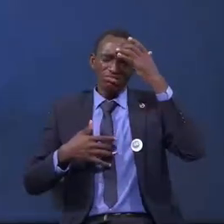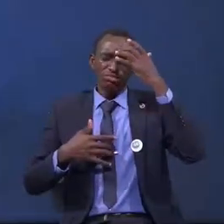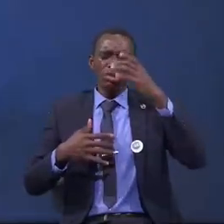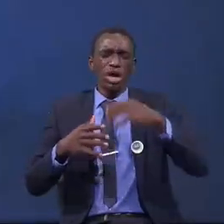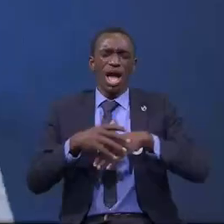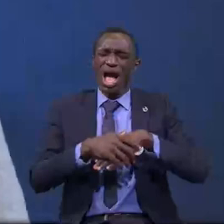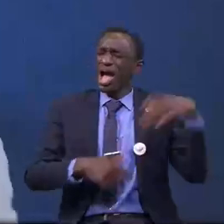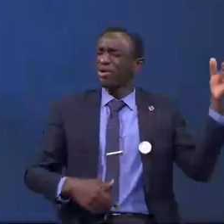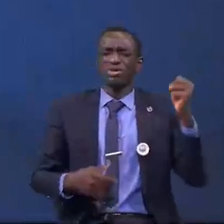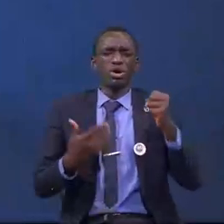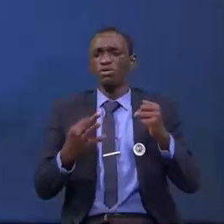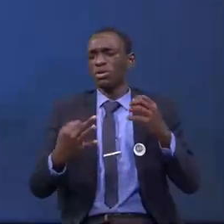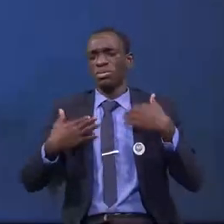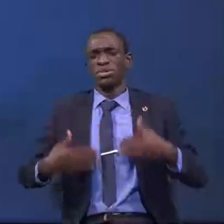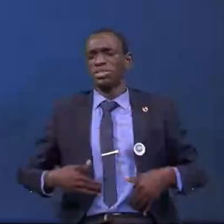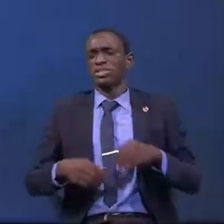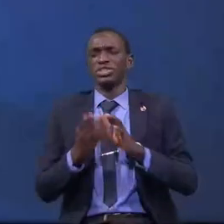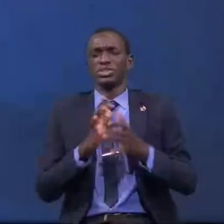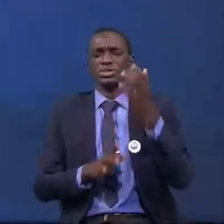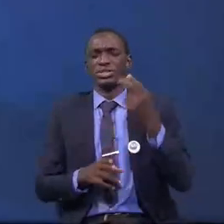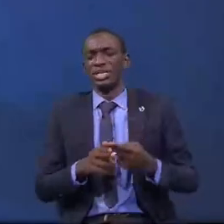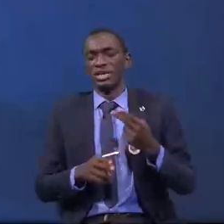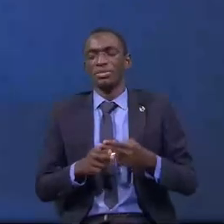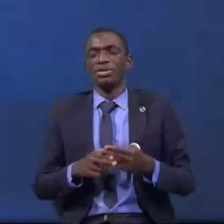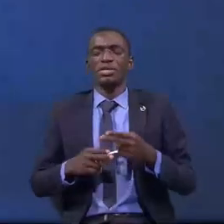Maladie sort de leur corps.